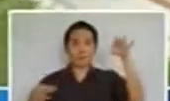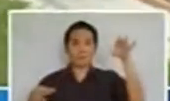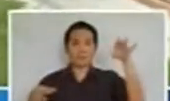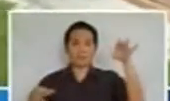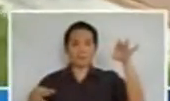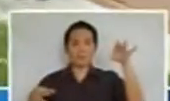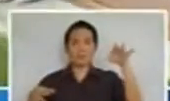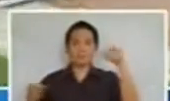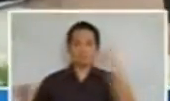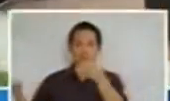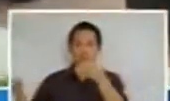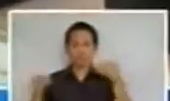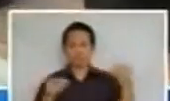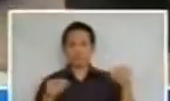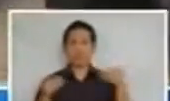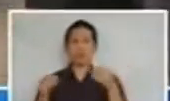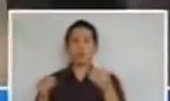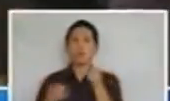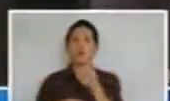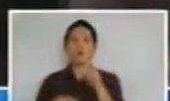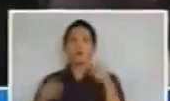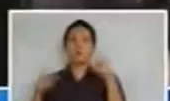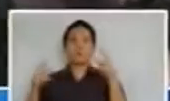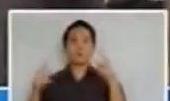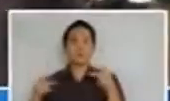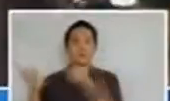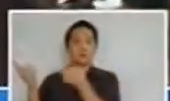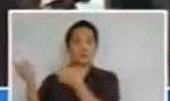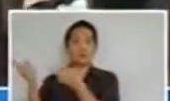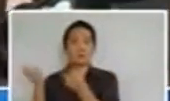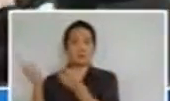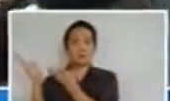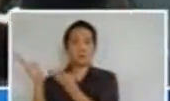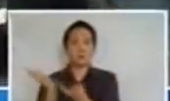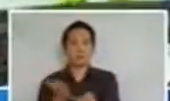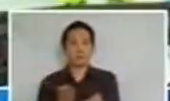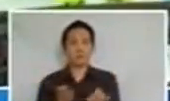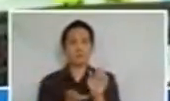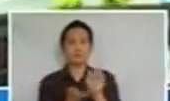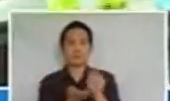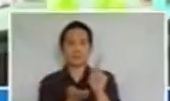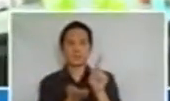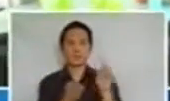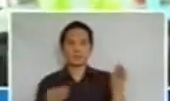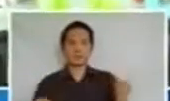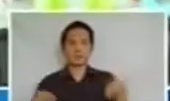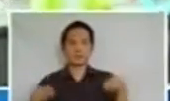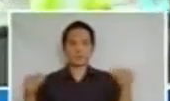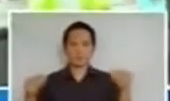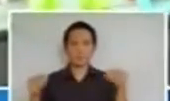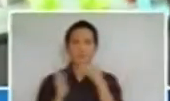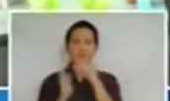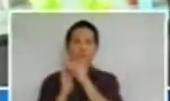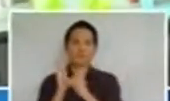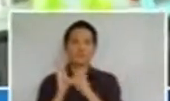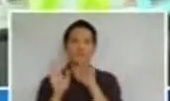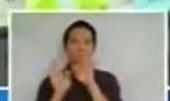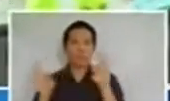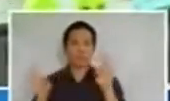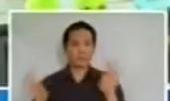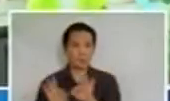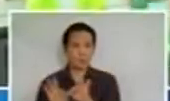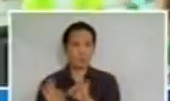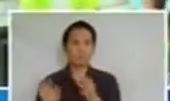ang mag-re-register online sa kanila. So kung hindi naman po magawa yan at dumating na po sila sa